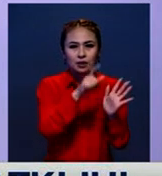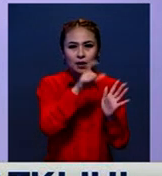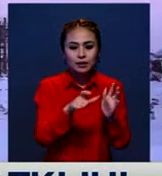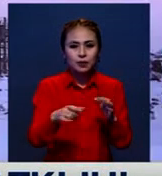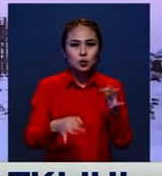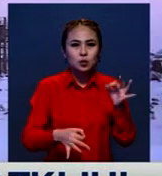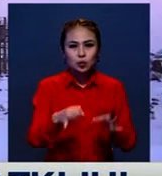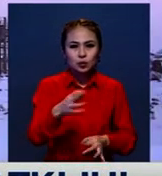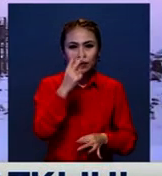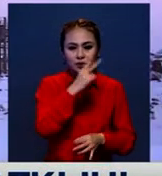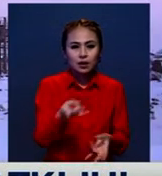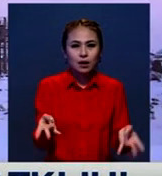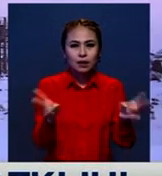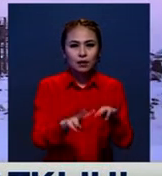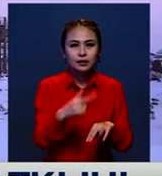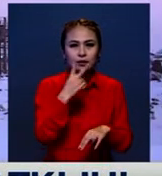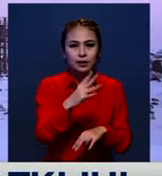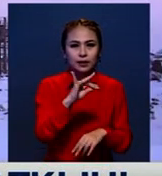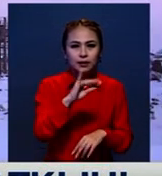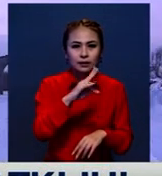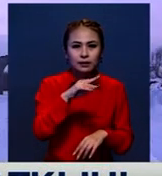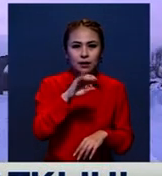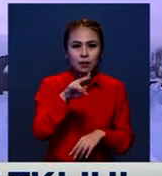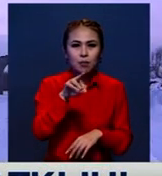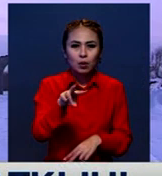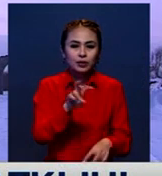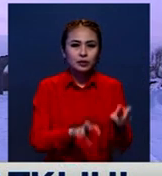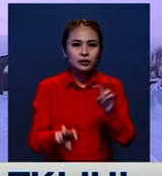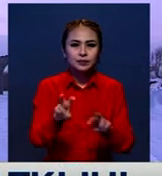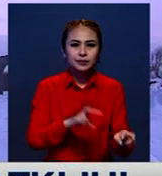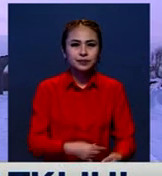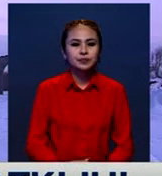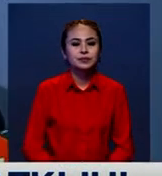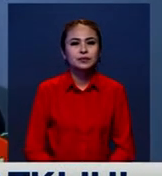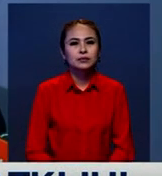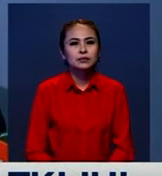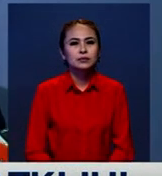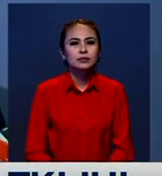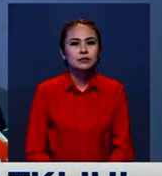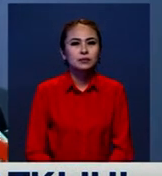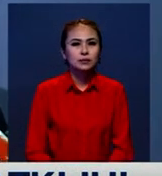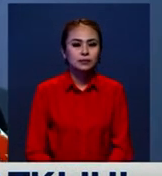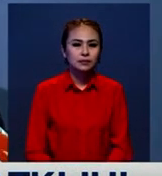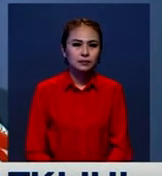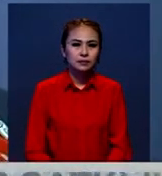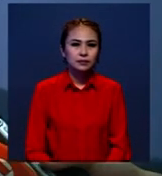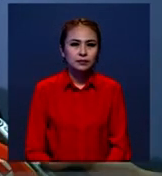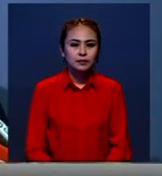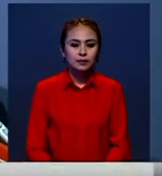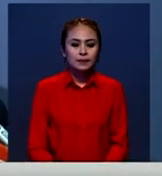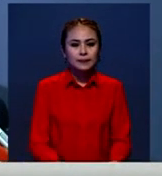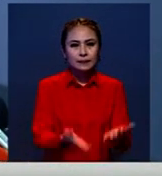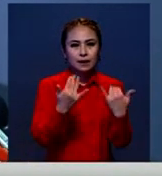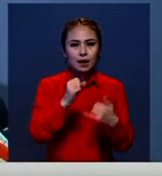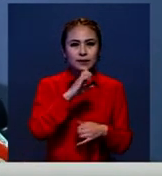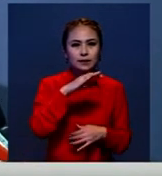сотта қаралуда, қалған екеуін Интерпол іздестіріп жатыр. Дело ЛРТ сейчас рассматривается в суде.